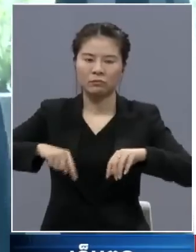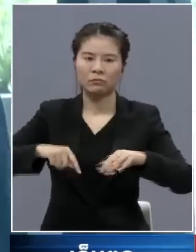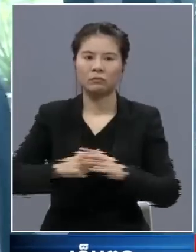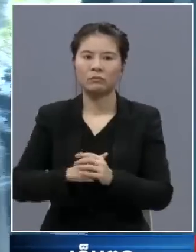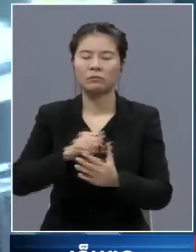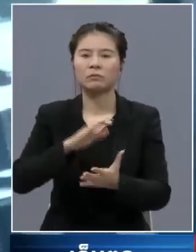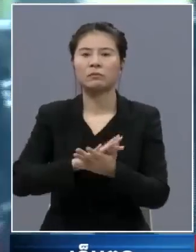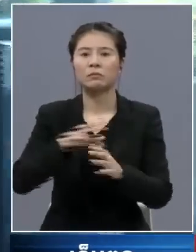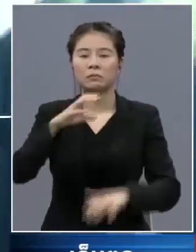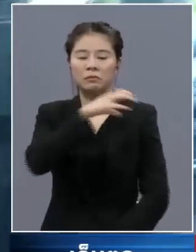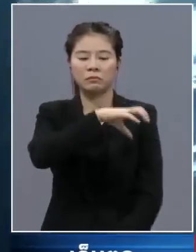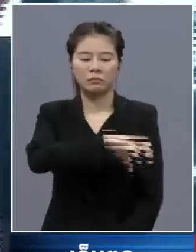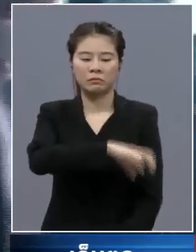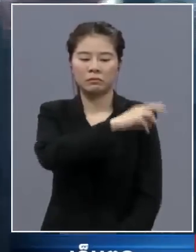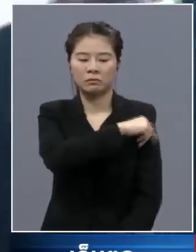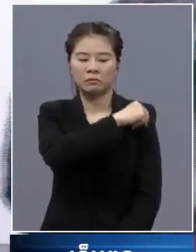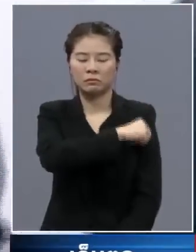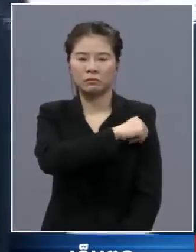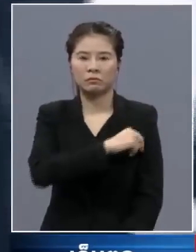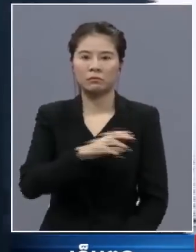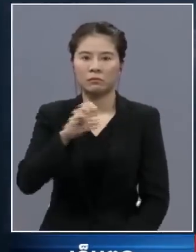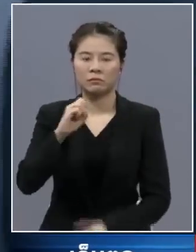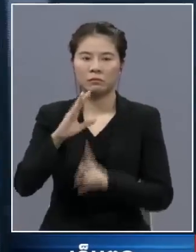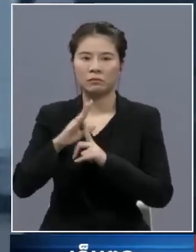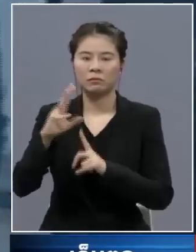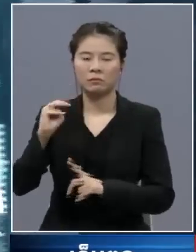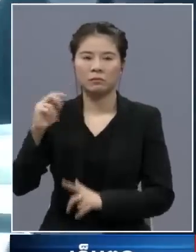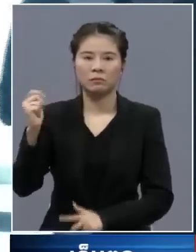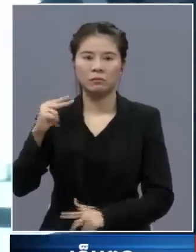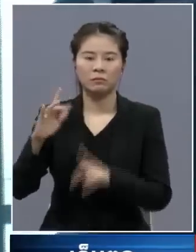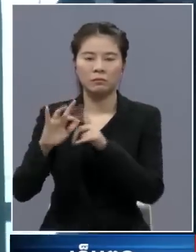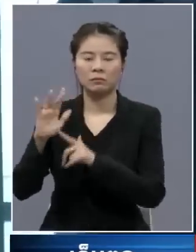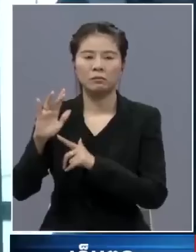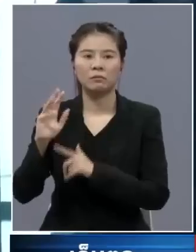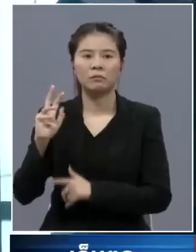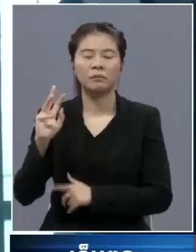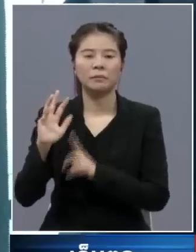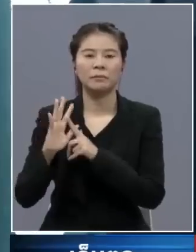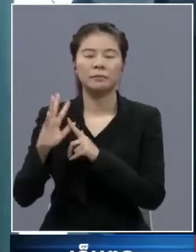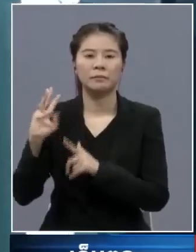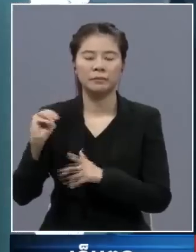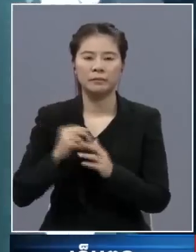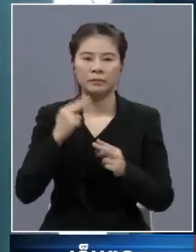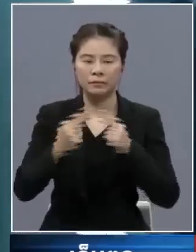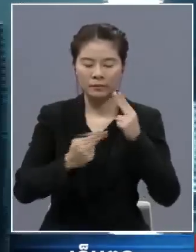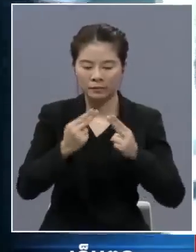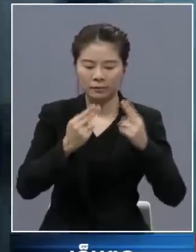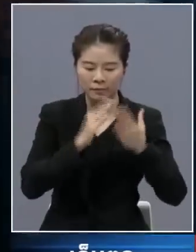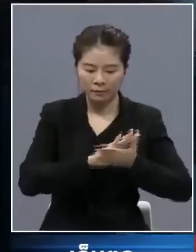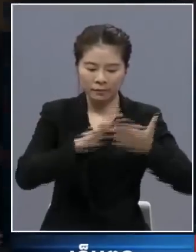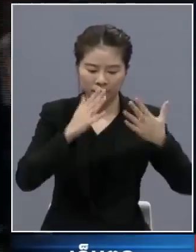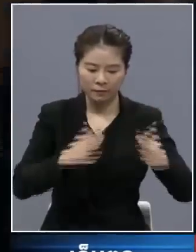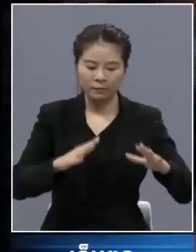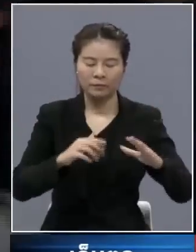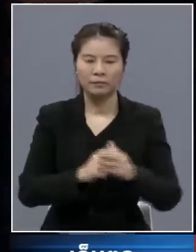ยาบาลสามงามตำบลกำแพงดินแล้วภารกิจเนี่ยก็คือจะไปเยี่ยมเสร็จปุ๊บใช่ไหมครับก็จะ